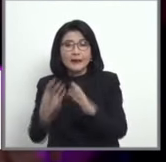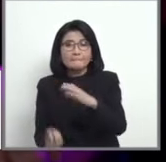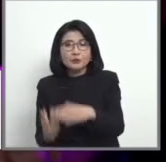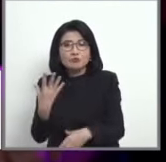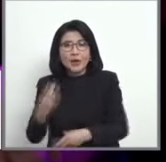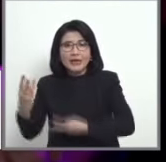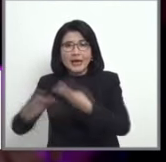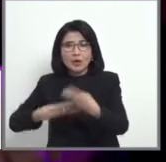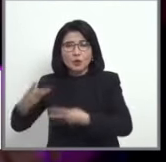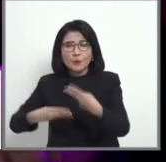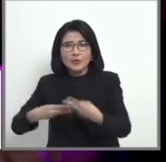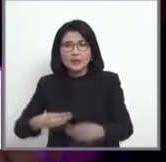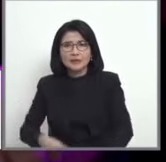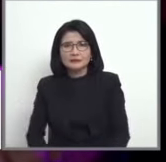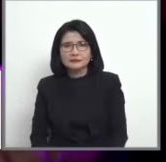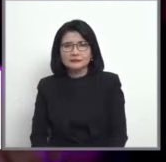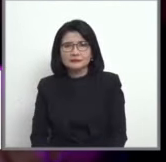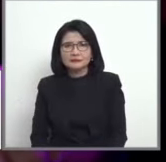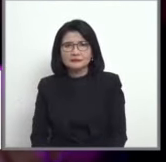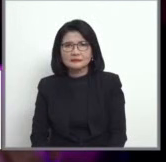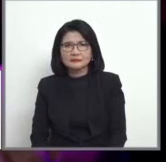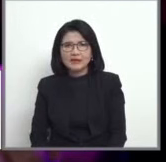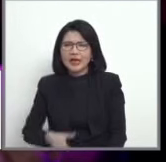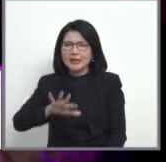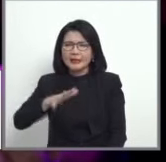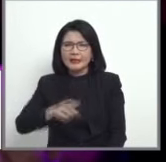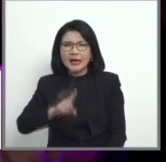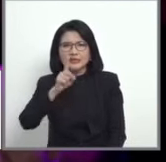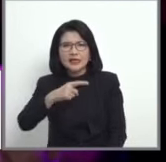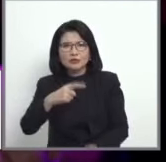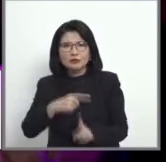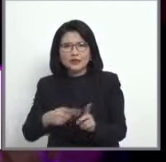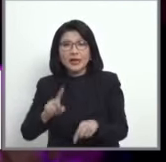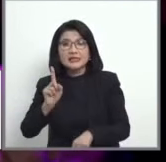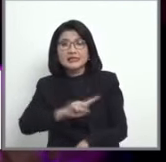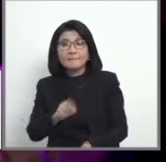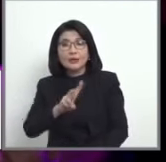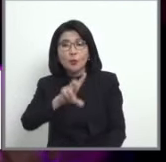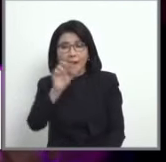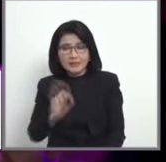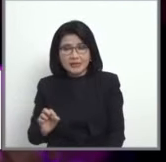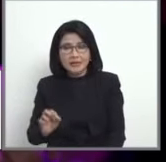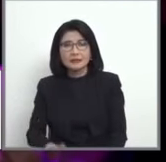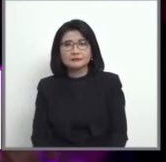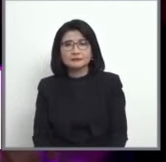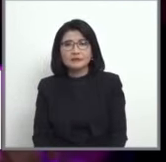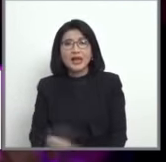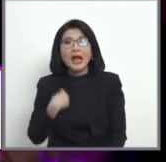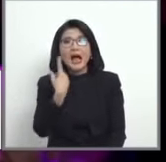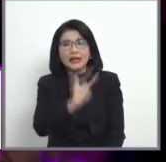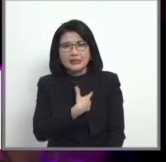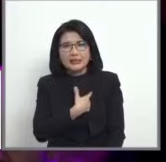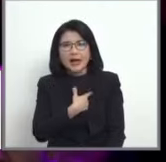ekonomi kita minimal sekitar 1,5 sampai 2% dengan demikian kita mengatasi